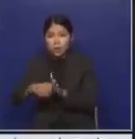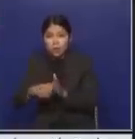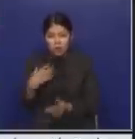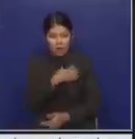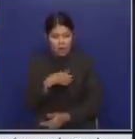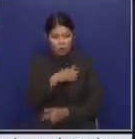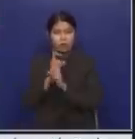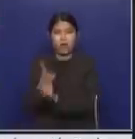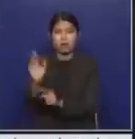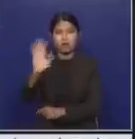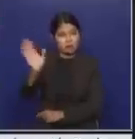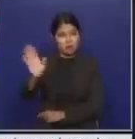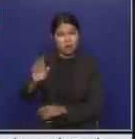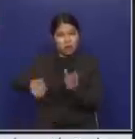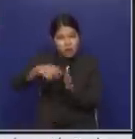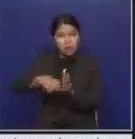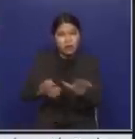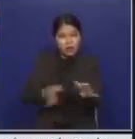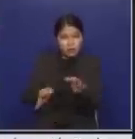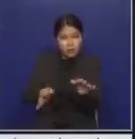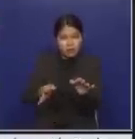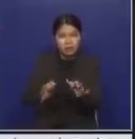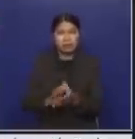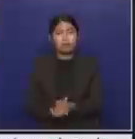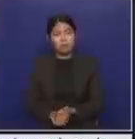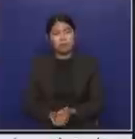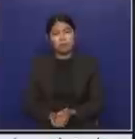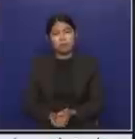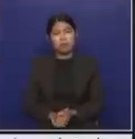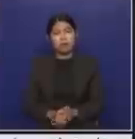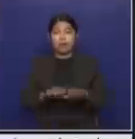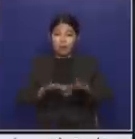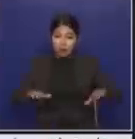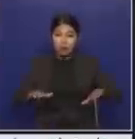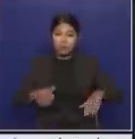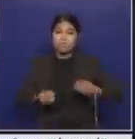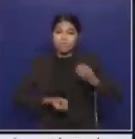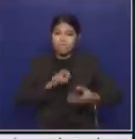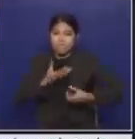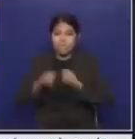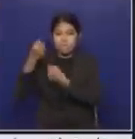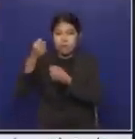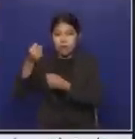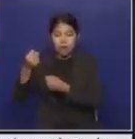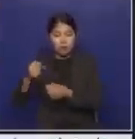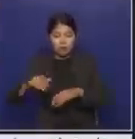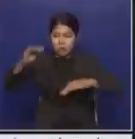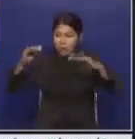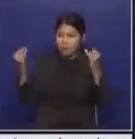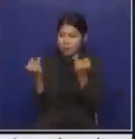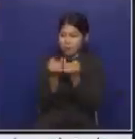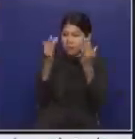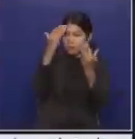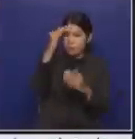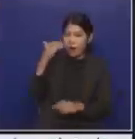ตารมณ์อีกต่อไปอีกแล้วสิ่งที่เขาแสดงออกในวันนี้ด้วยผ้าที่เราไม่คุ้นเคยก็